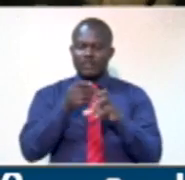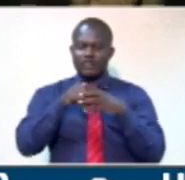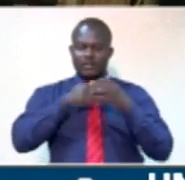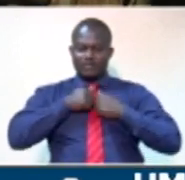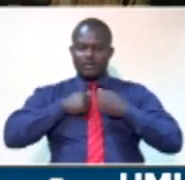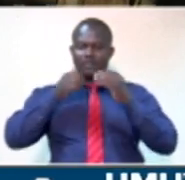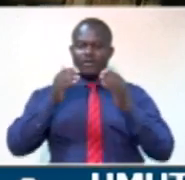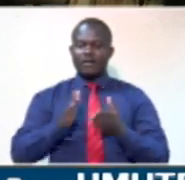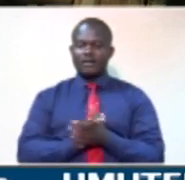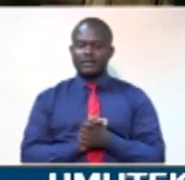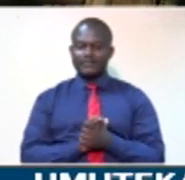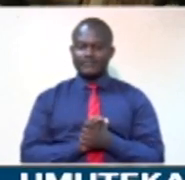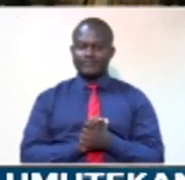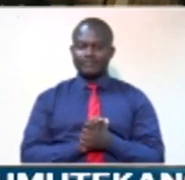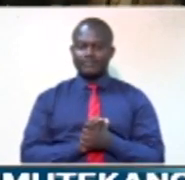Rwanda.